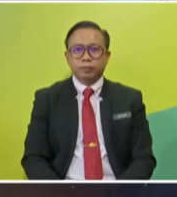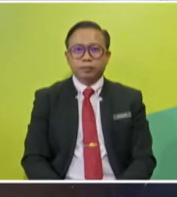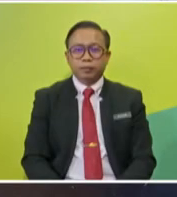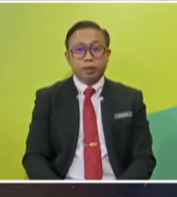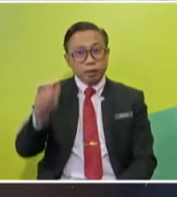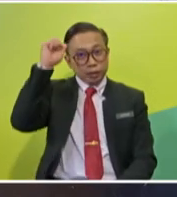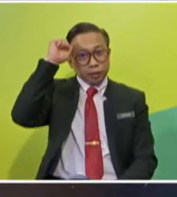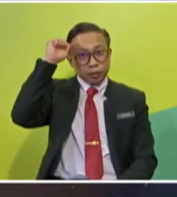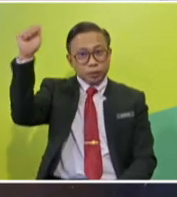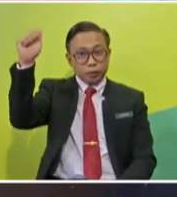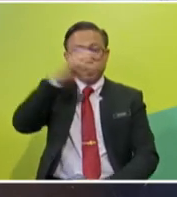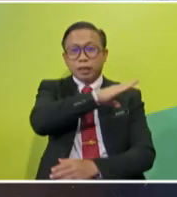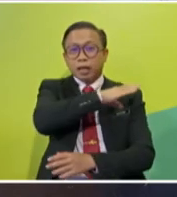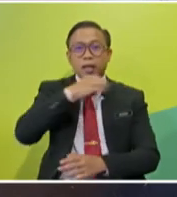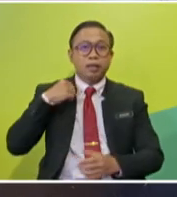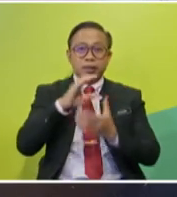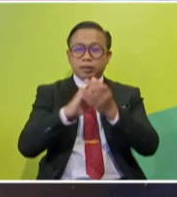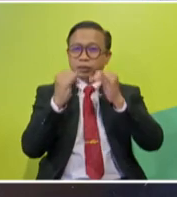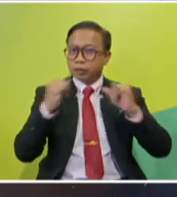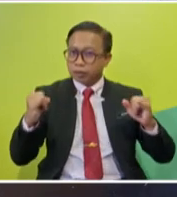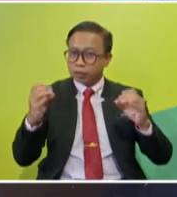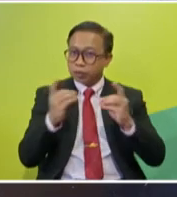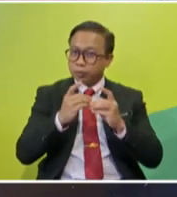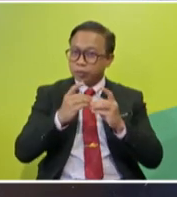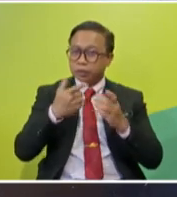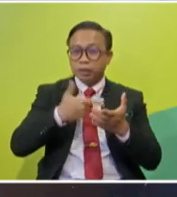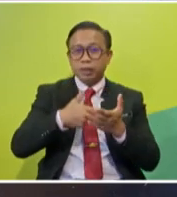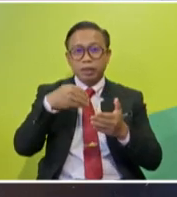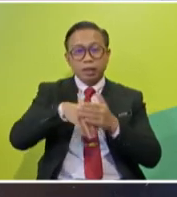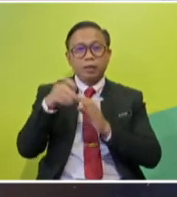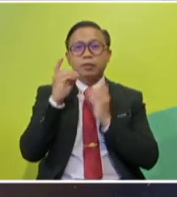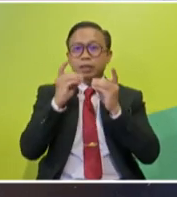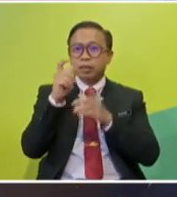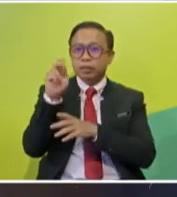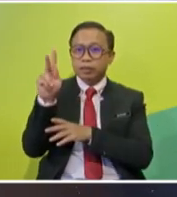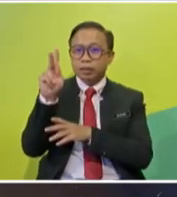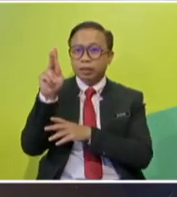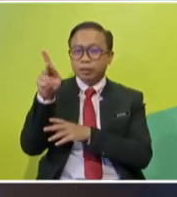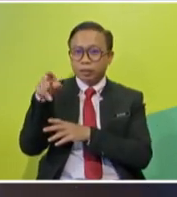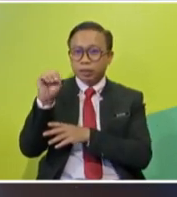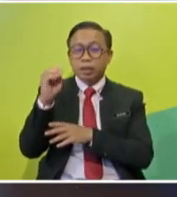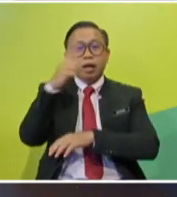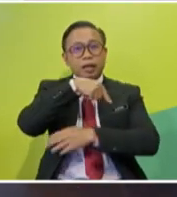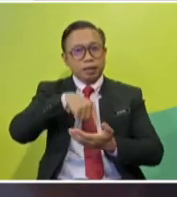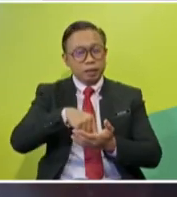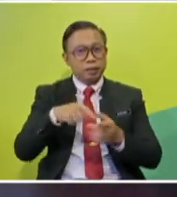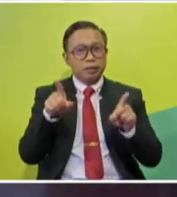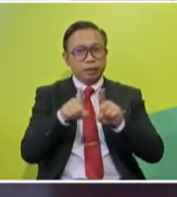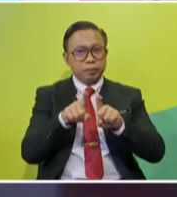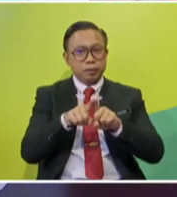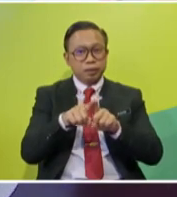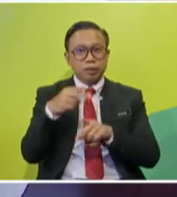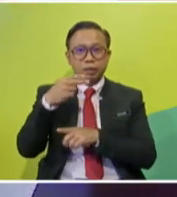Assalamualaikum dan salam sejahtera bertemu kembali dalam Didik TV cpm hari ini Anda bersama saya